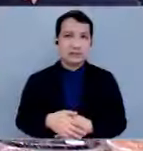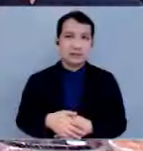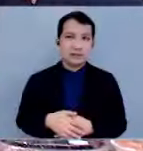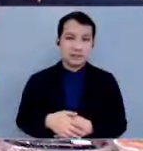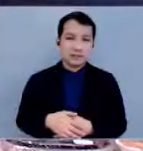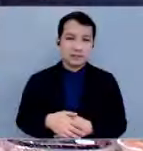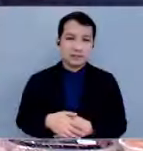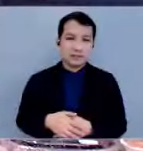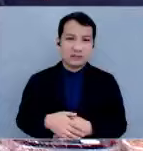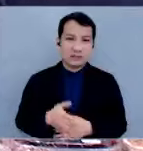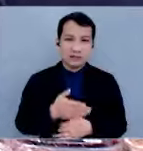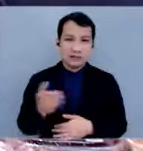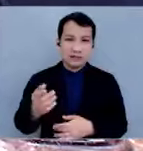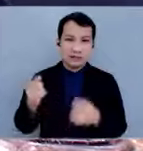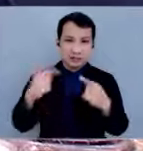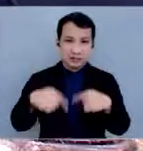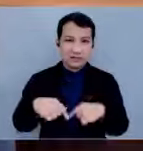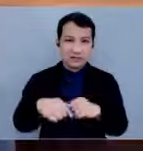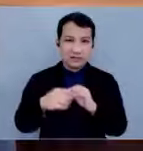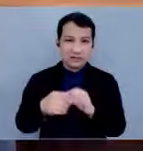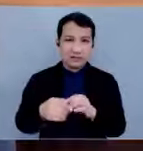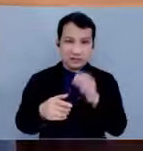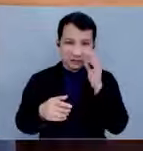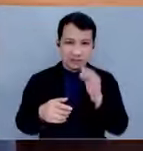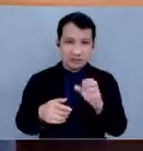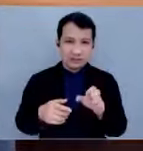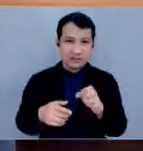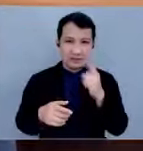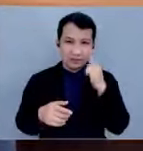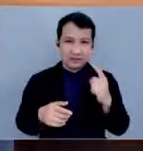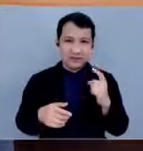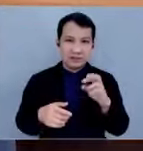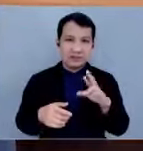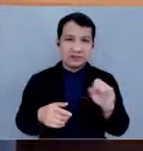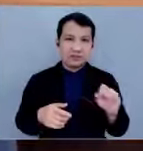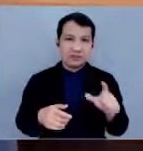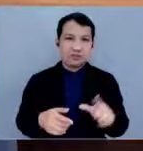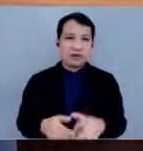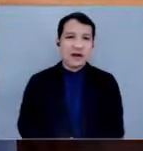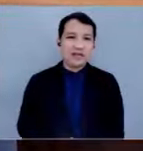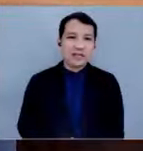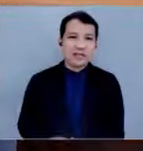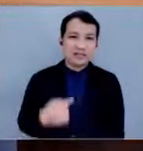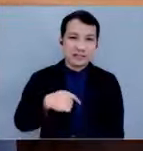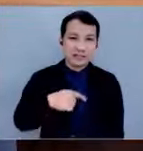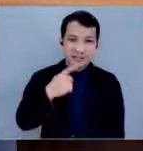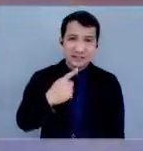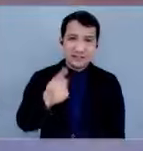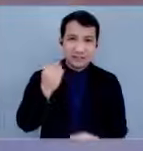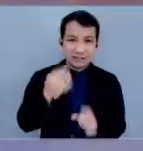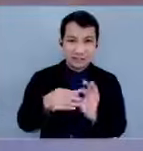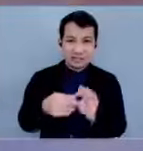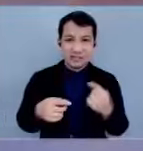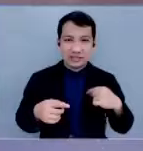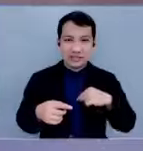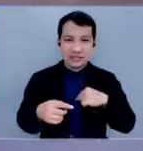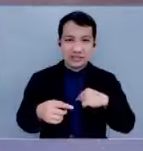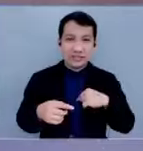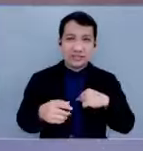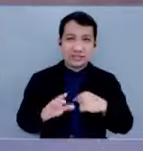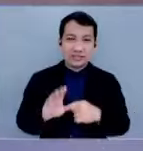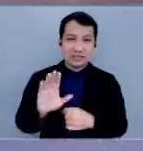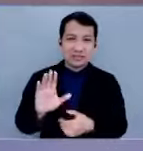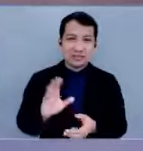At syempre, kasama rin sa studio si Frances ng Dream Rose. Frances, hello. Good morning. Good morning, Frances. Good morning, Frances. Thank you. And happy International Women's yes. Day yes.